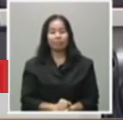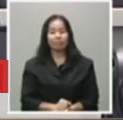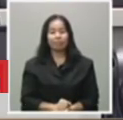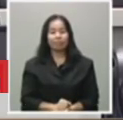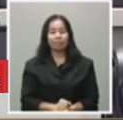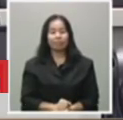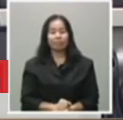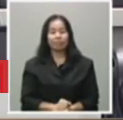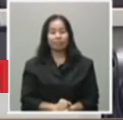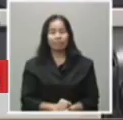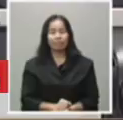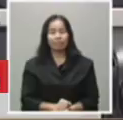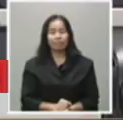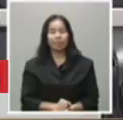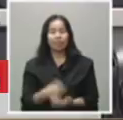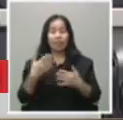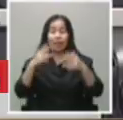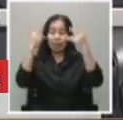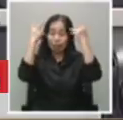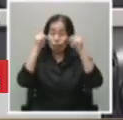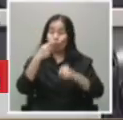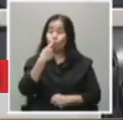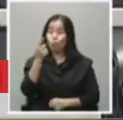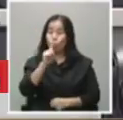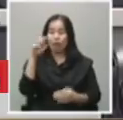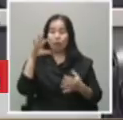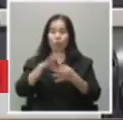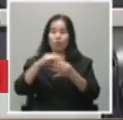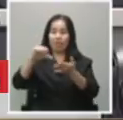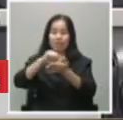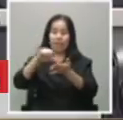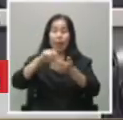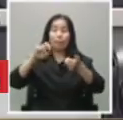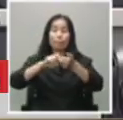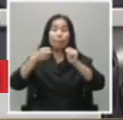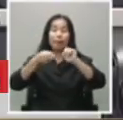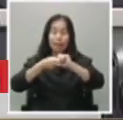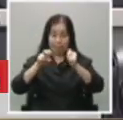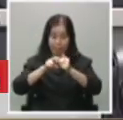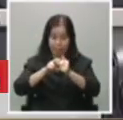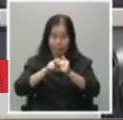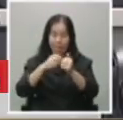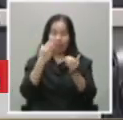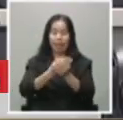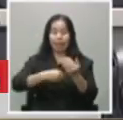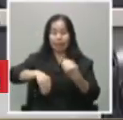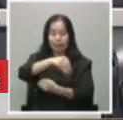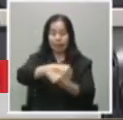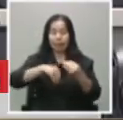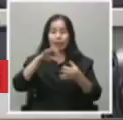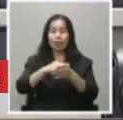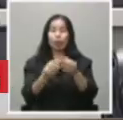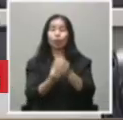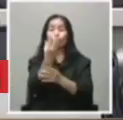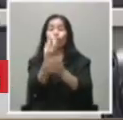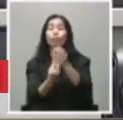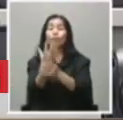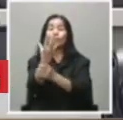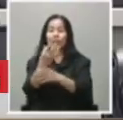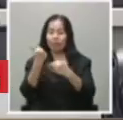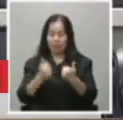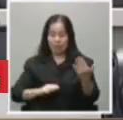ไอ้วันที่ท่านพูดเรื่องการแก้ไขปัญหาเศรษฐกิจโดยเฉพาะพืชผลทางการเกษตรเนี่ยประชาชนทั้งประเทศอึ้ง